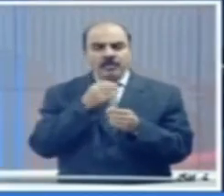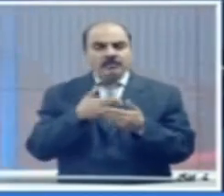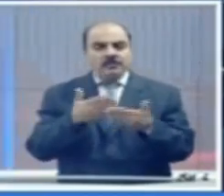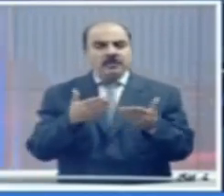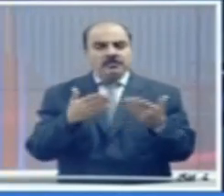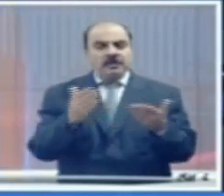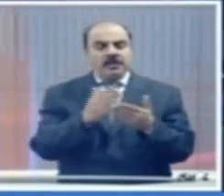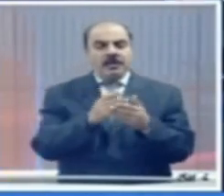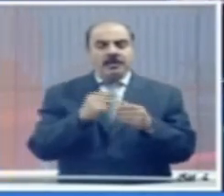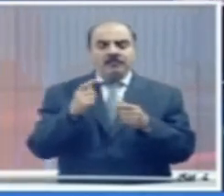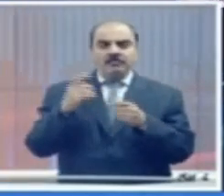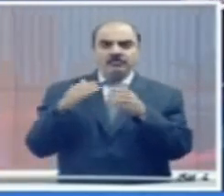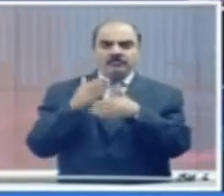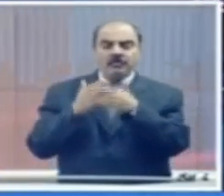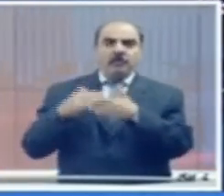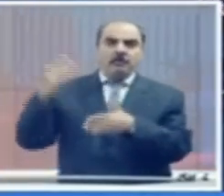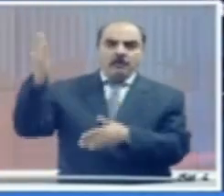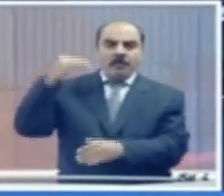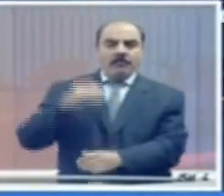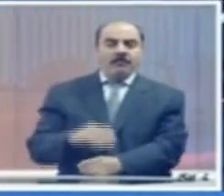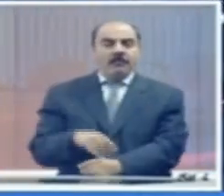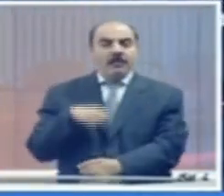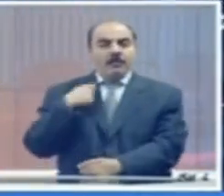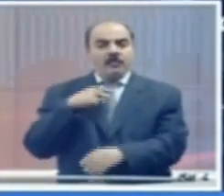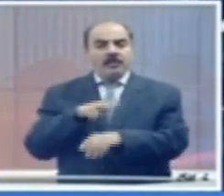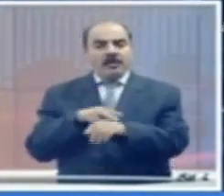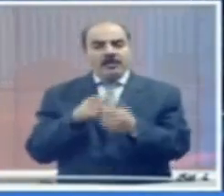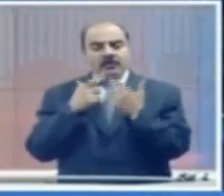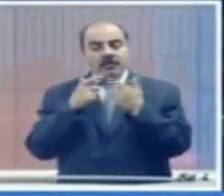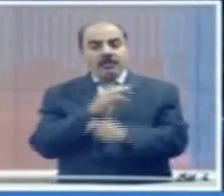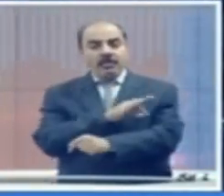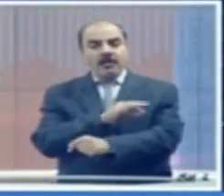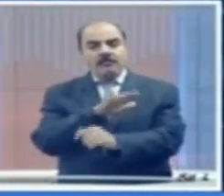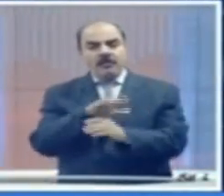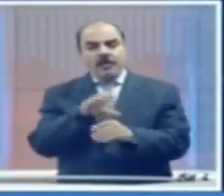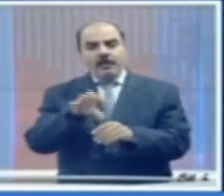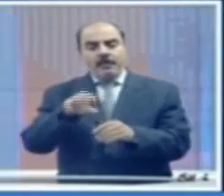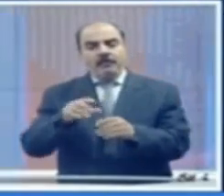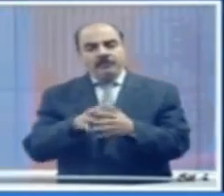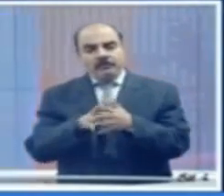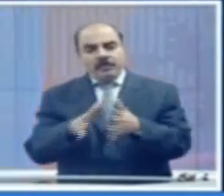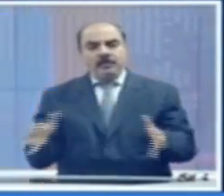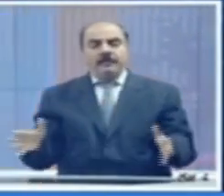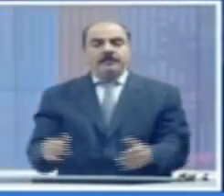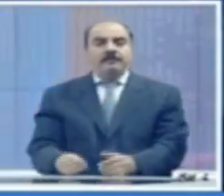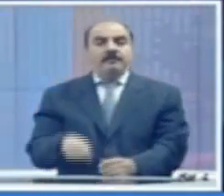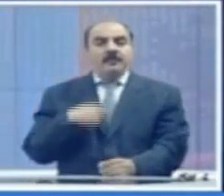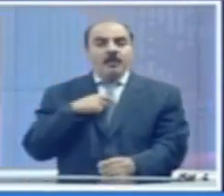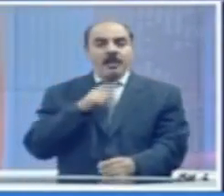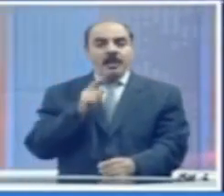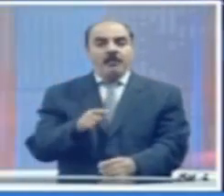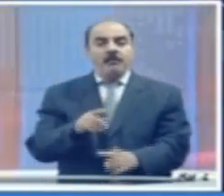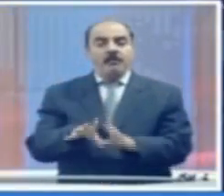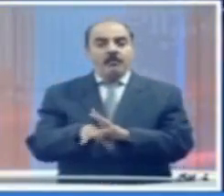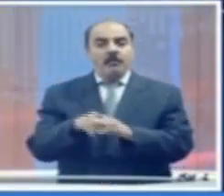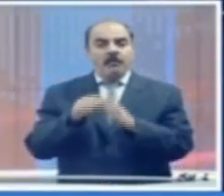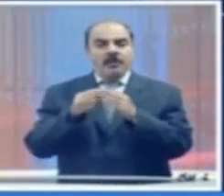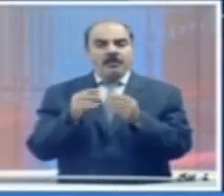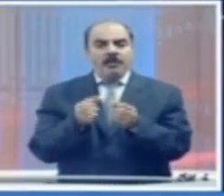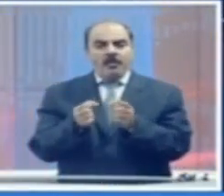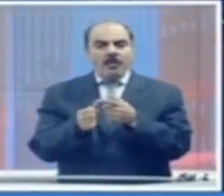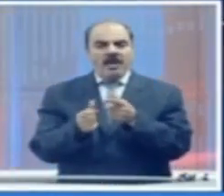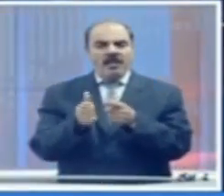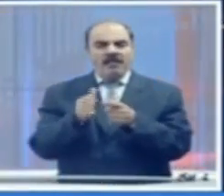على أسطح المنشآت، كما أوصى مدير المعهد بنقل التجربة لدول أخرى. أشارت الوزيرة إلى أن المشروع